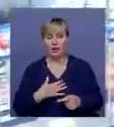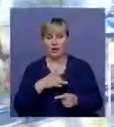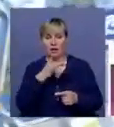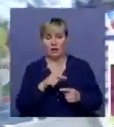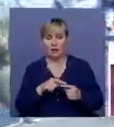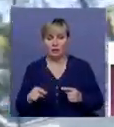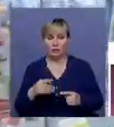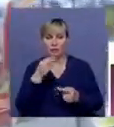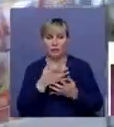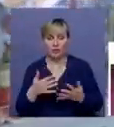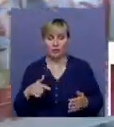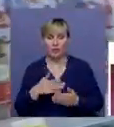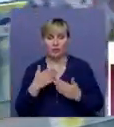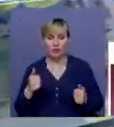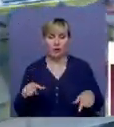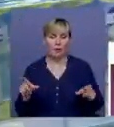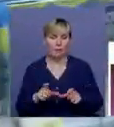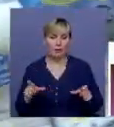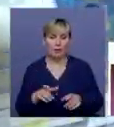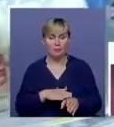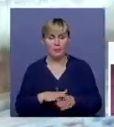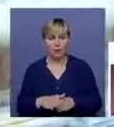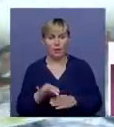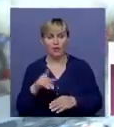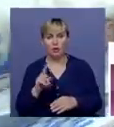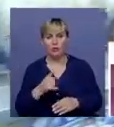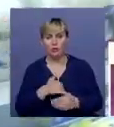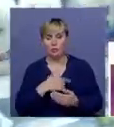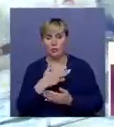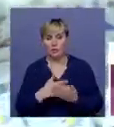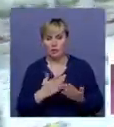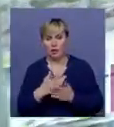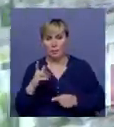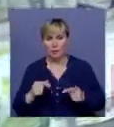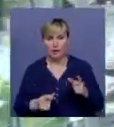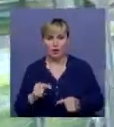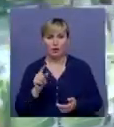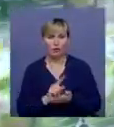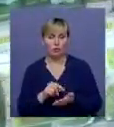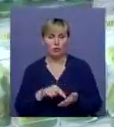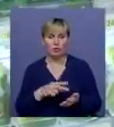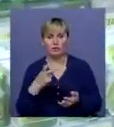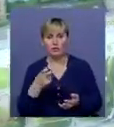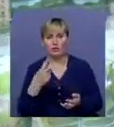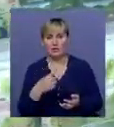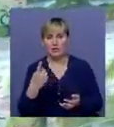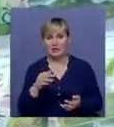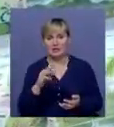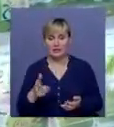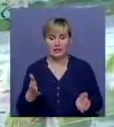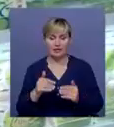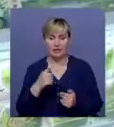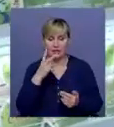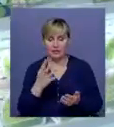с продуктами здесь нет. Полки магазина полны товаров. И дальше у нас по списку идет молоко. Оно должно стоить 221 тенге. Давайте